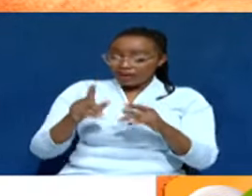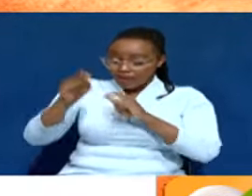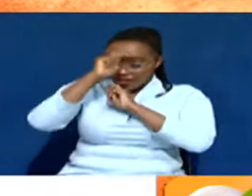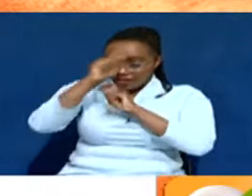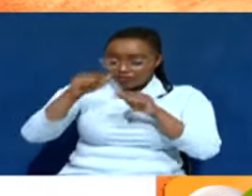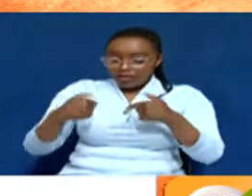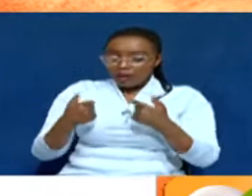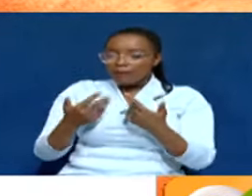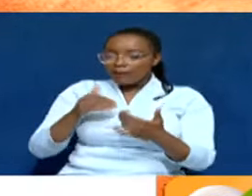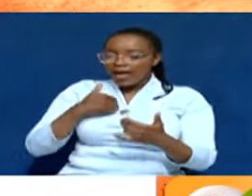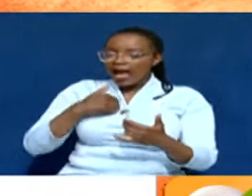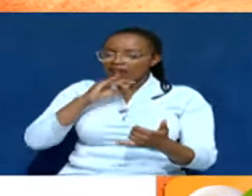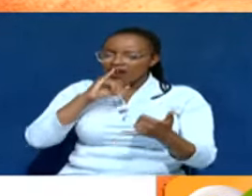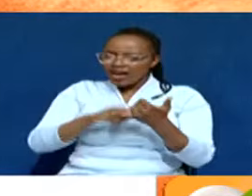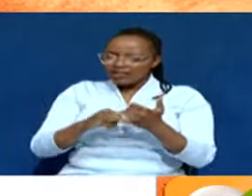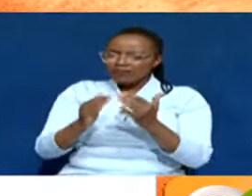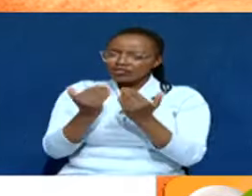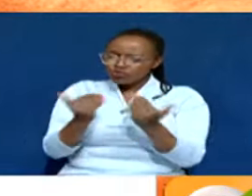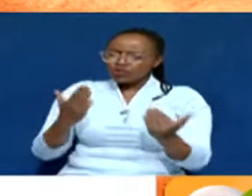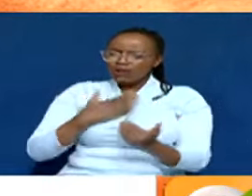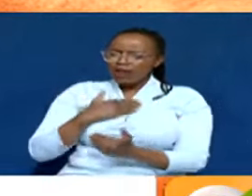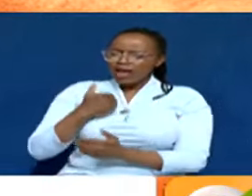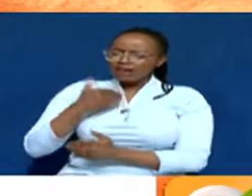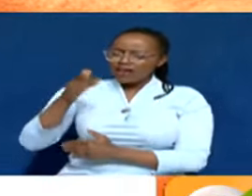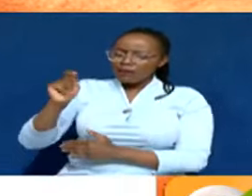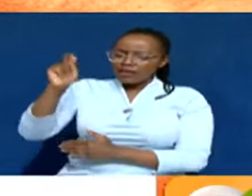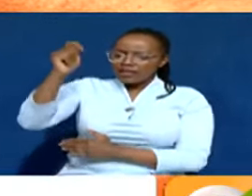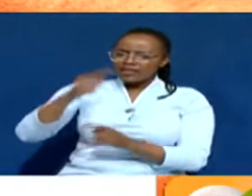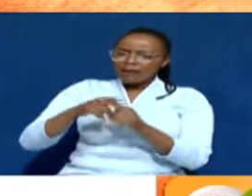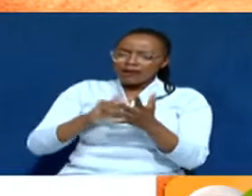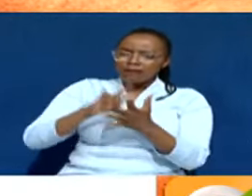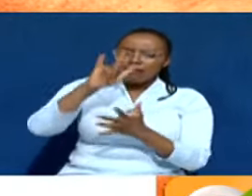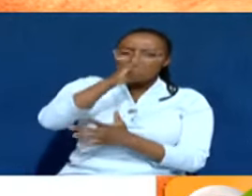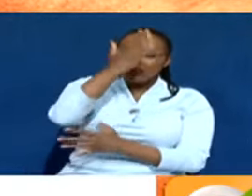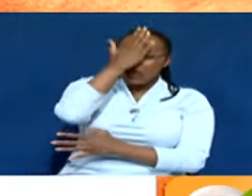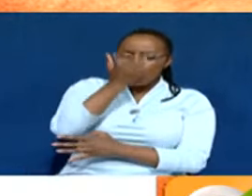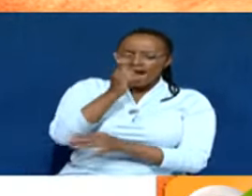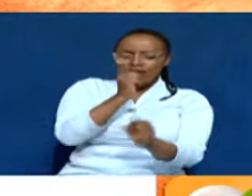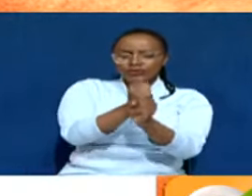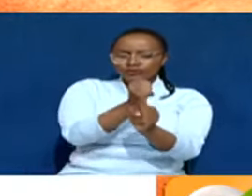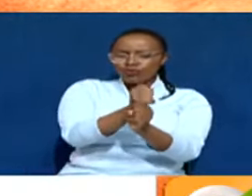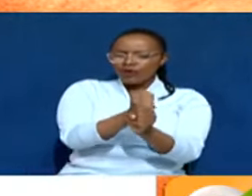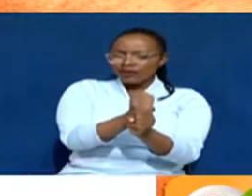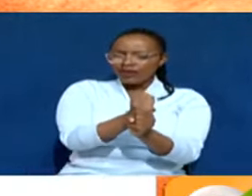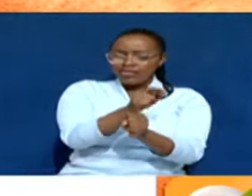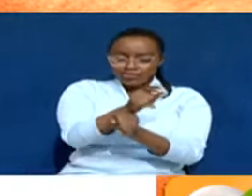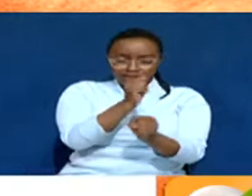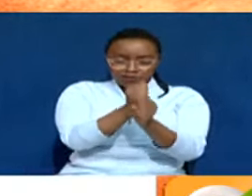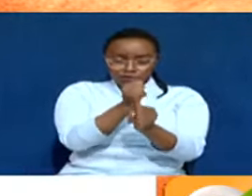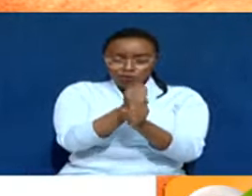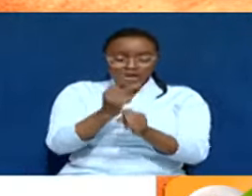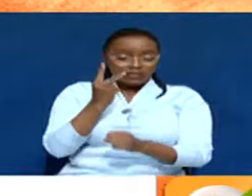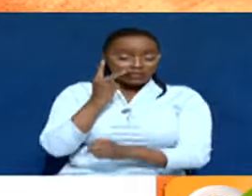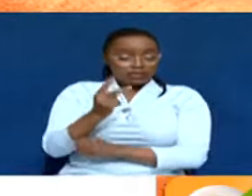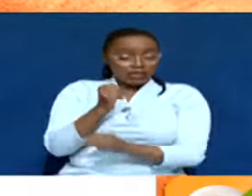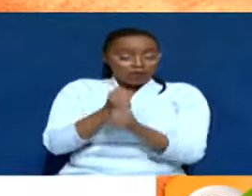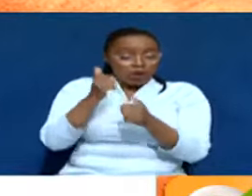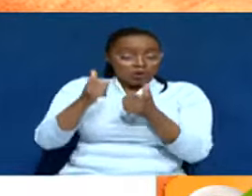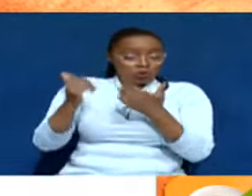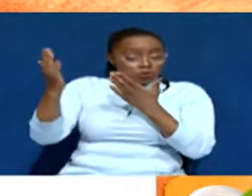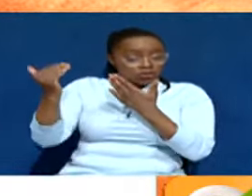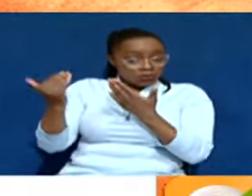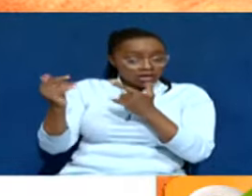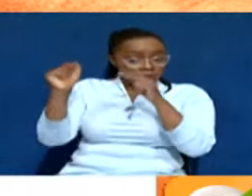juu niliacha bwanangu Kenya, niliacha watoto wangu Kenya. Mimi kilicho nipeleka huko ni nini? Kazi. Na hii kazi nimeona si ile kazi